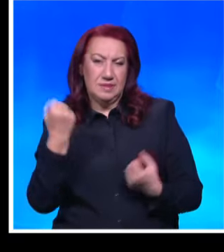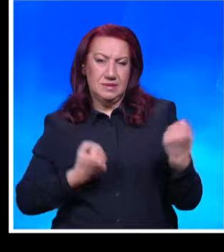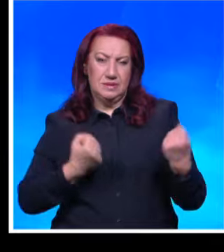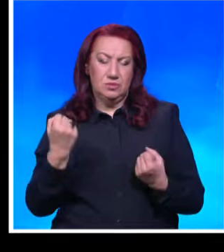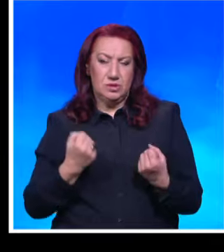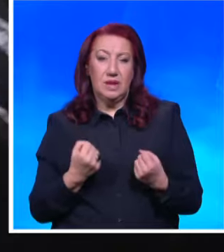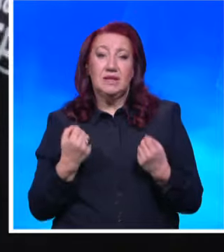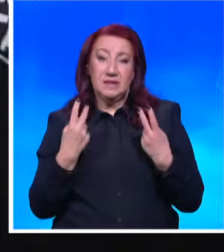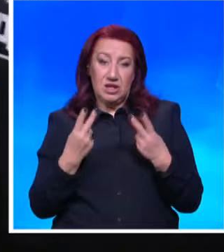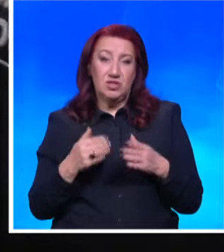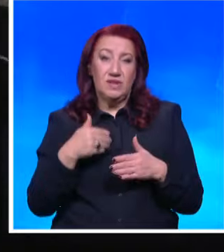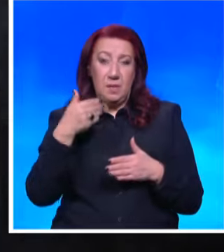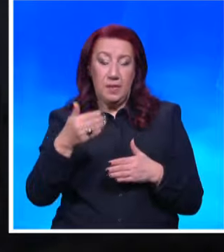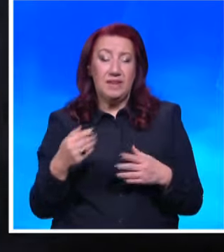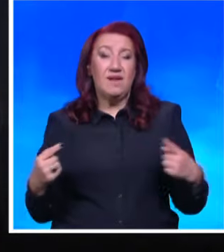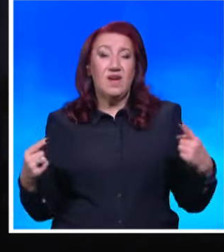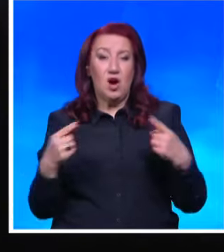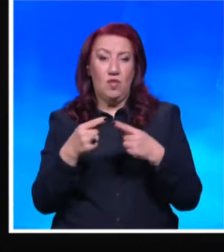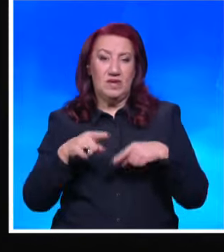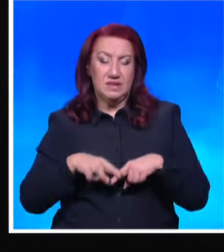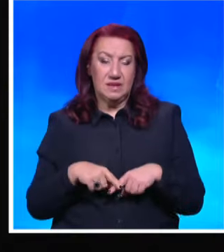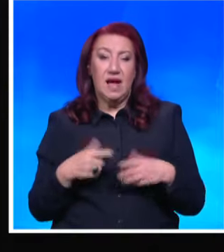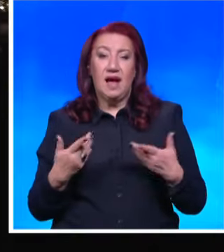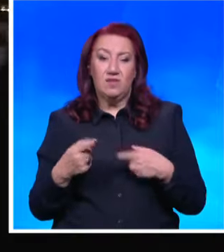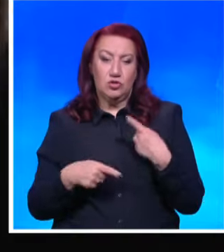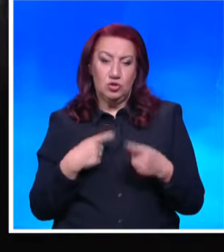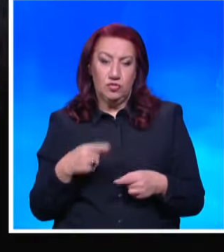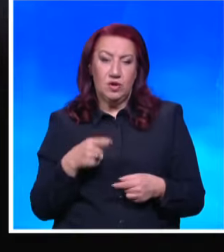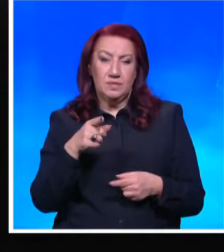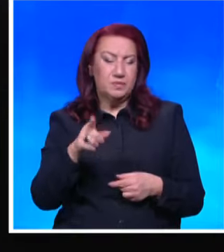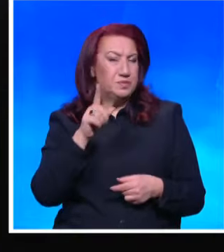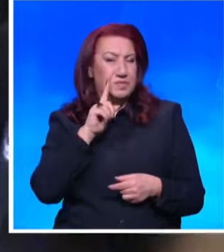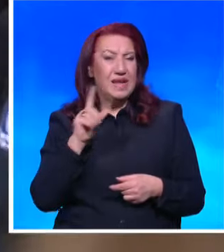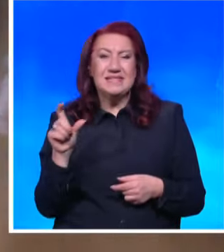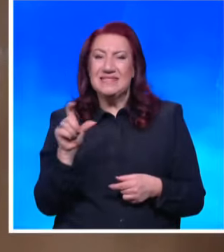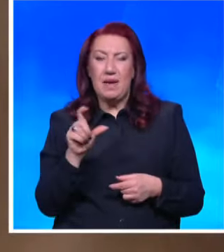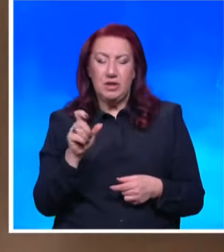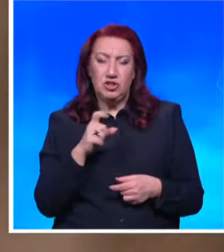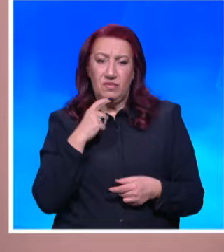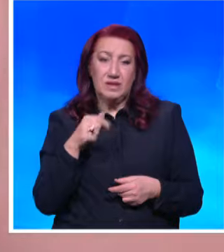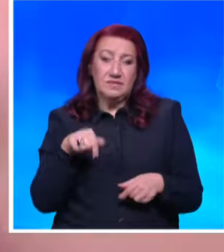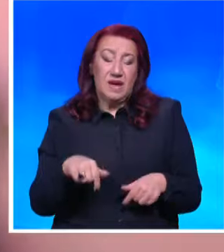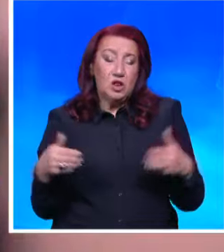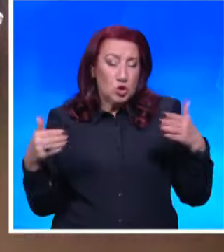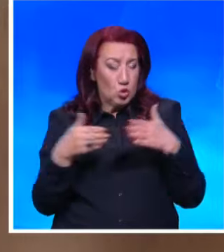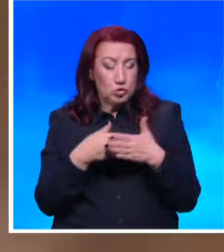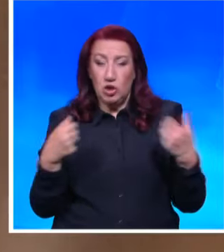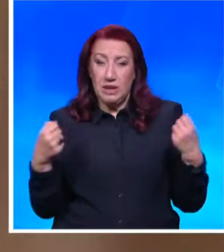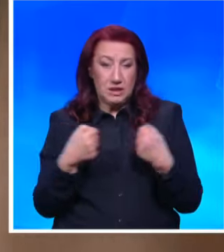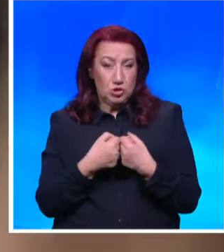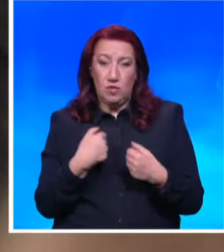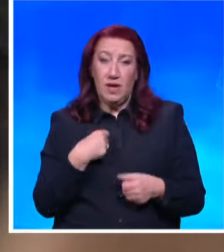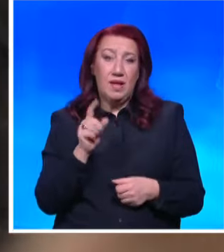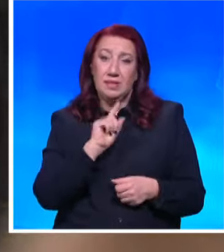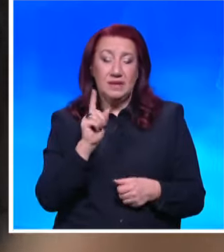съд, кой ще излезе. Подсъдимият и днес отрече да е шофирал в нощта на инцидента. На първа инстанция той беше осъден на 20 години